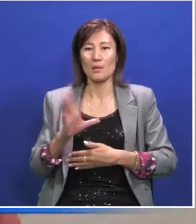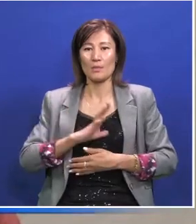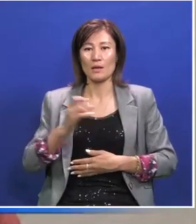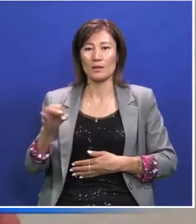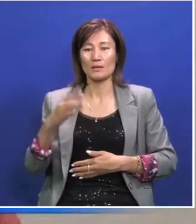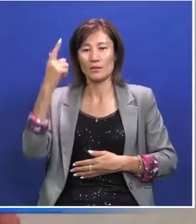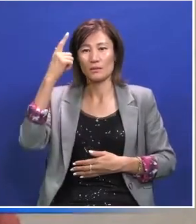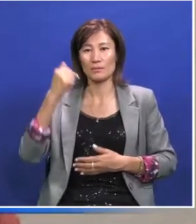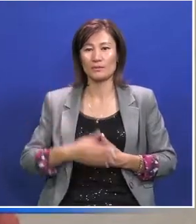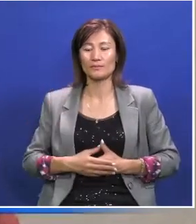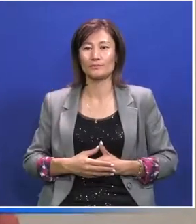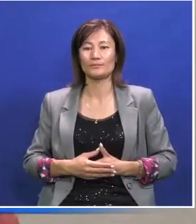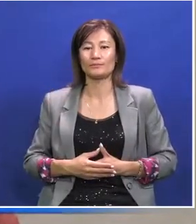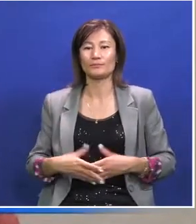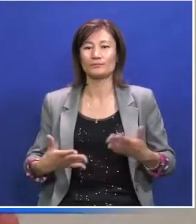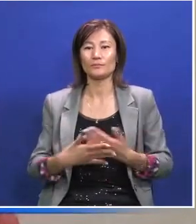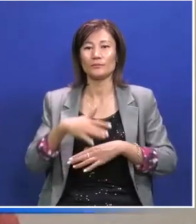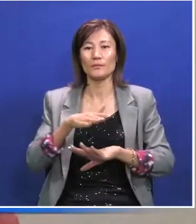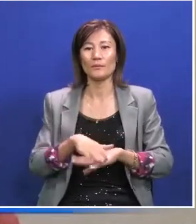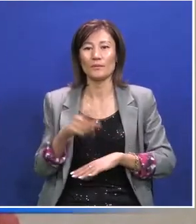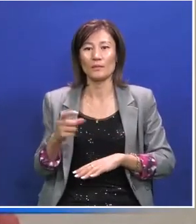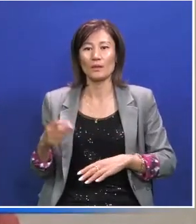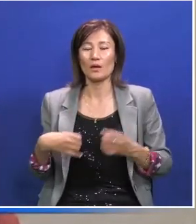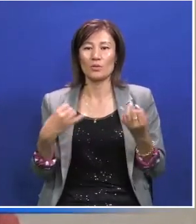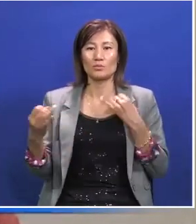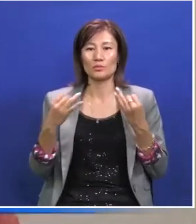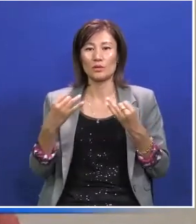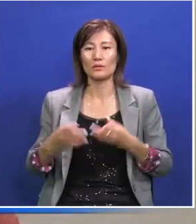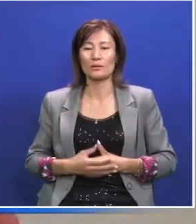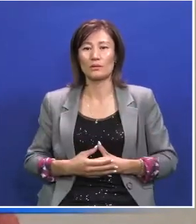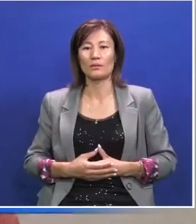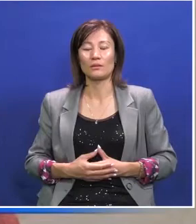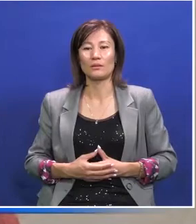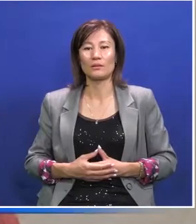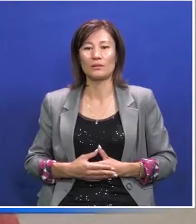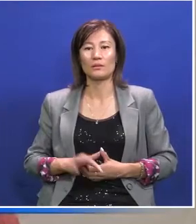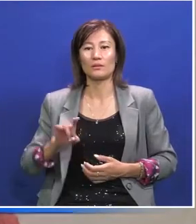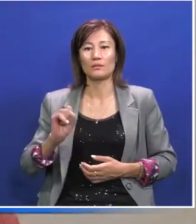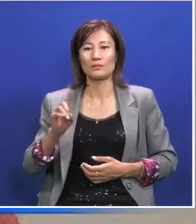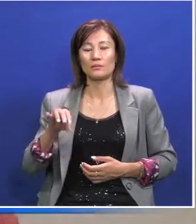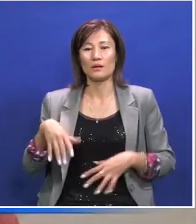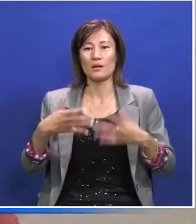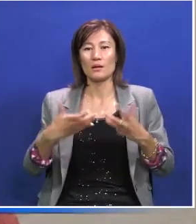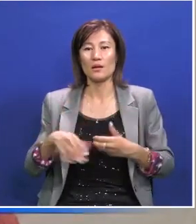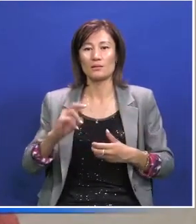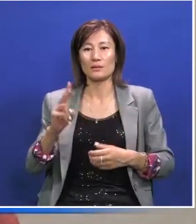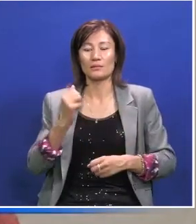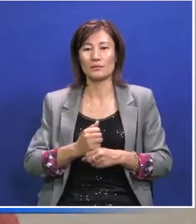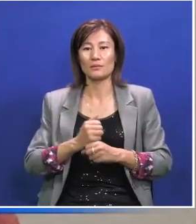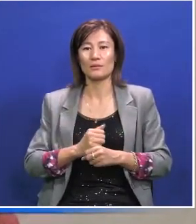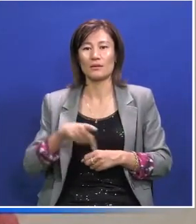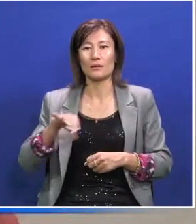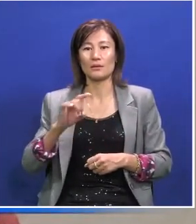үйге барған жаңағы халқымыз. Сұхбатшылардың қолында көп түсті халық санағының логотипі